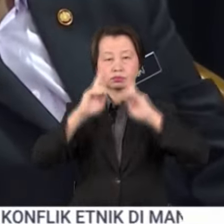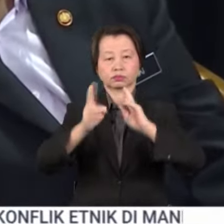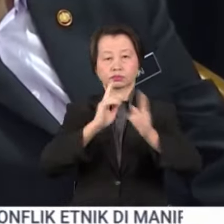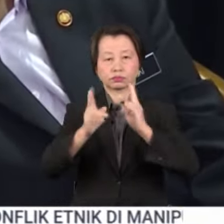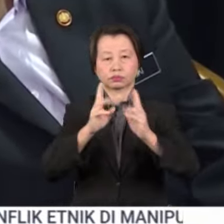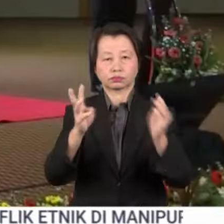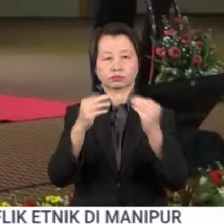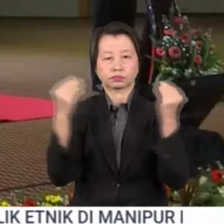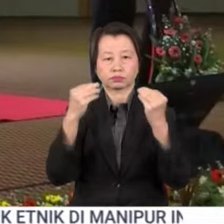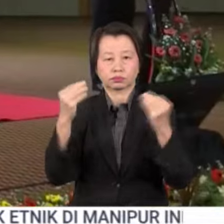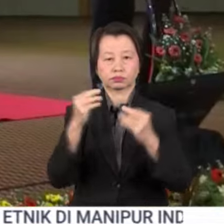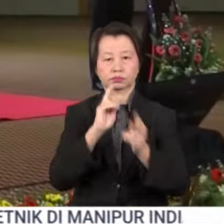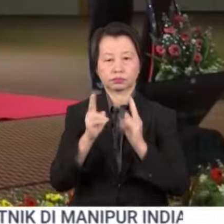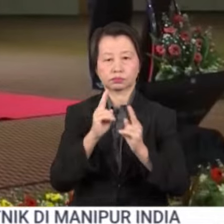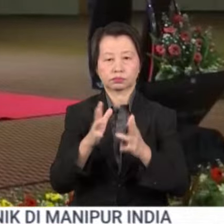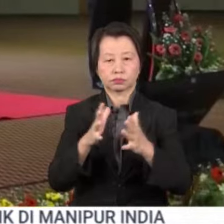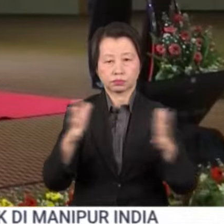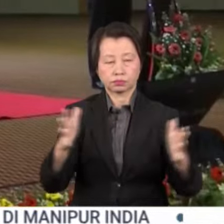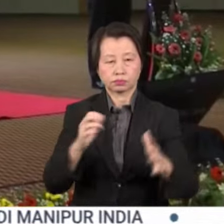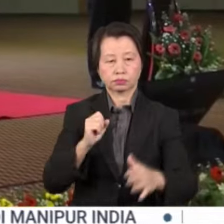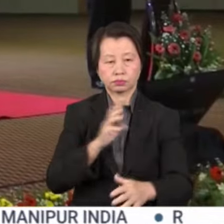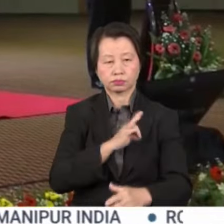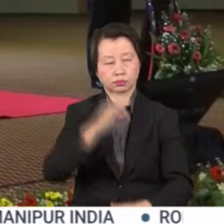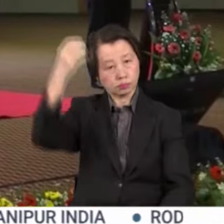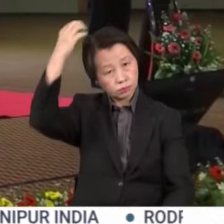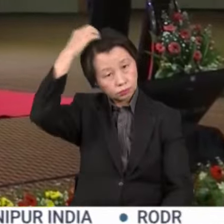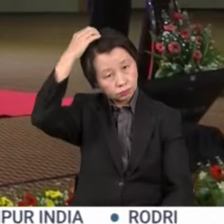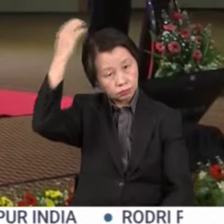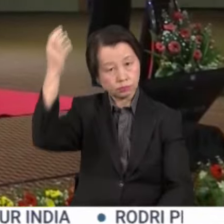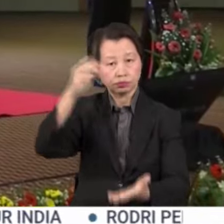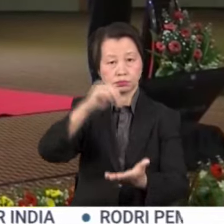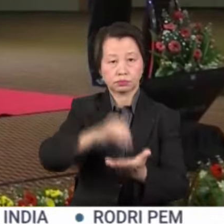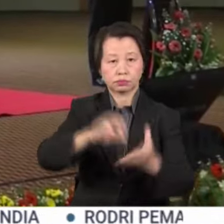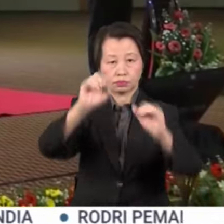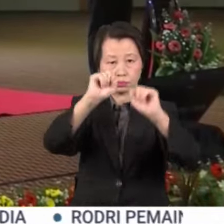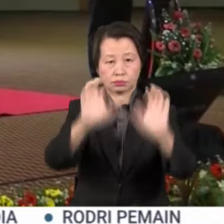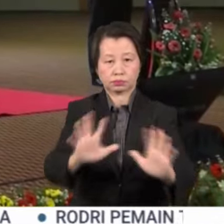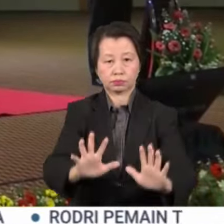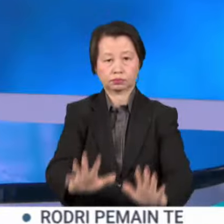dalam Majlis Amanat Bersama Penjawat Awam Selangor di Shah Alam.